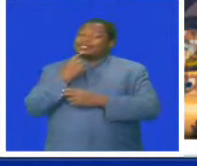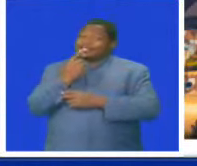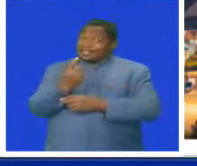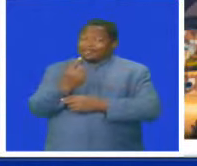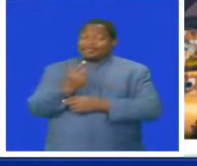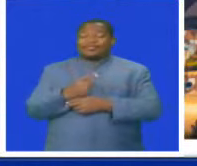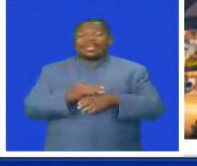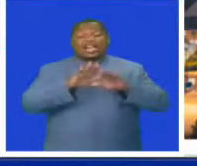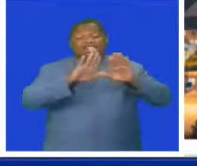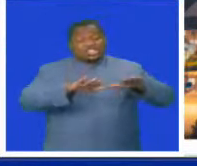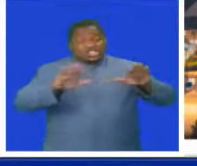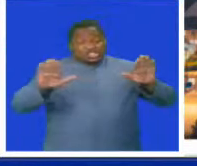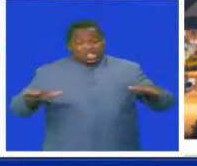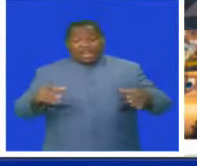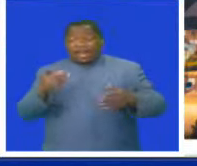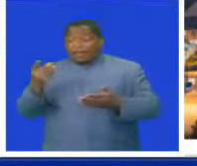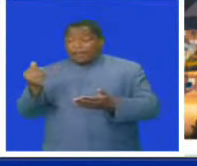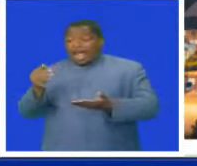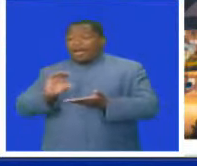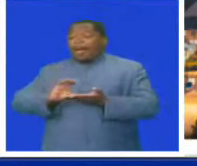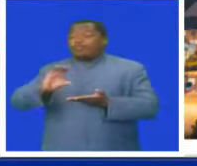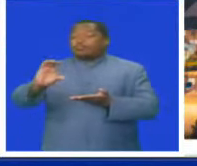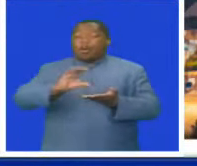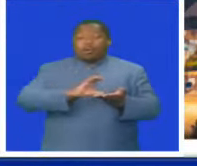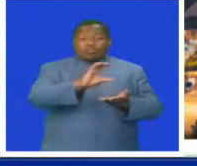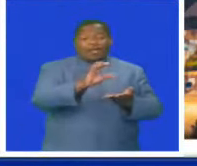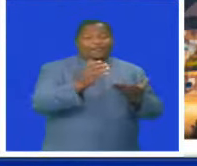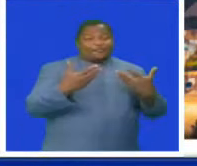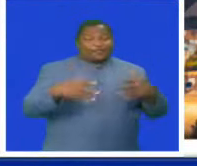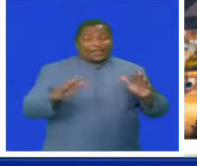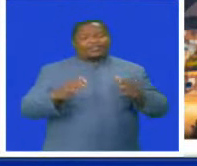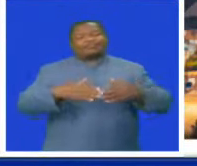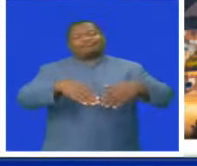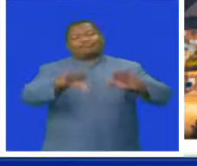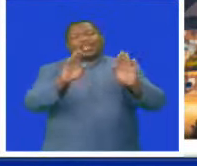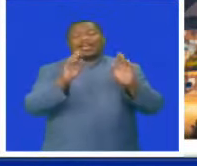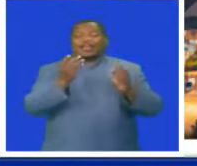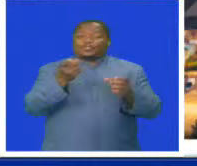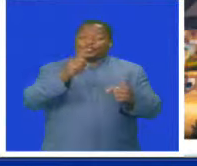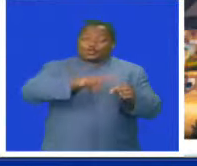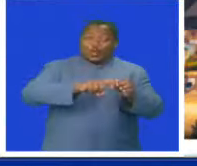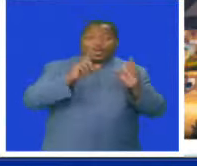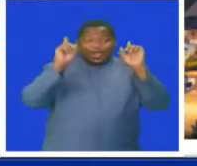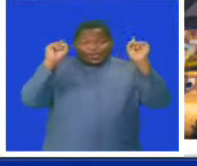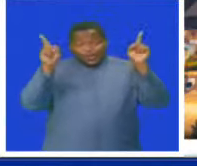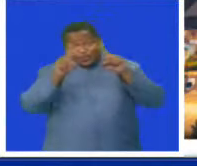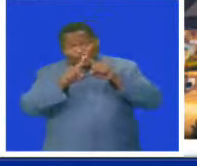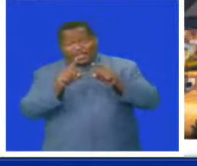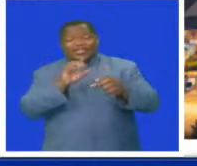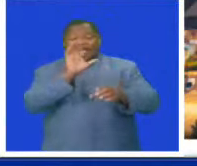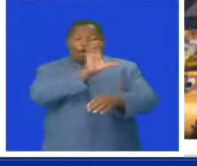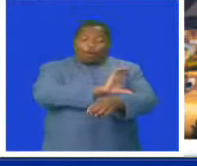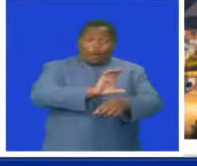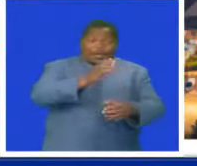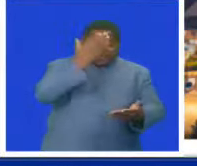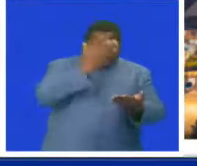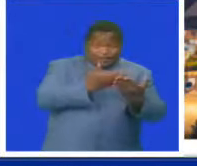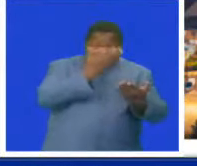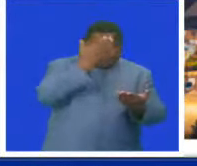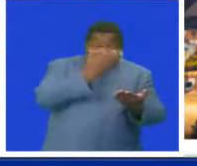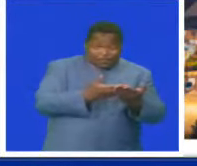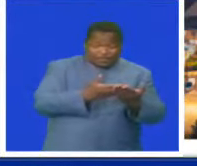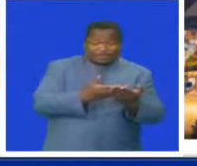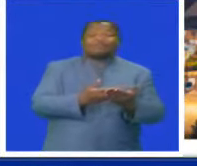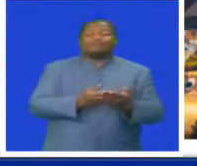umfundzate kuhulumende kanike kubheke kuthile nombolo iqhubeke ikhule intuna ke ithi uhulumende utawubhadalela